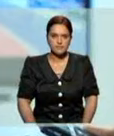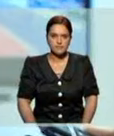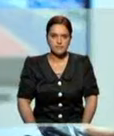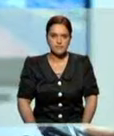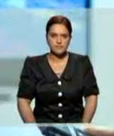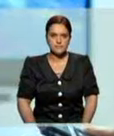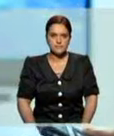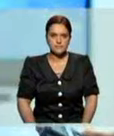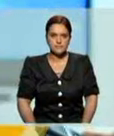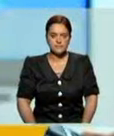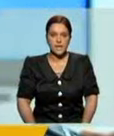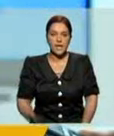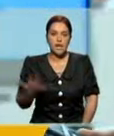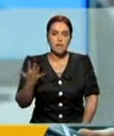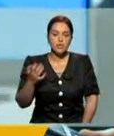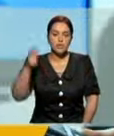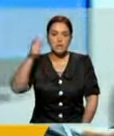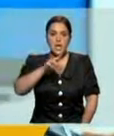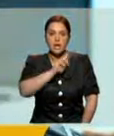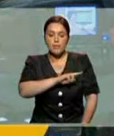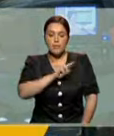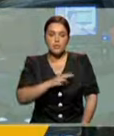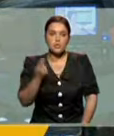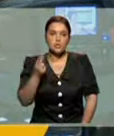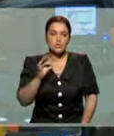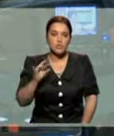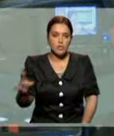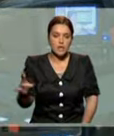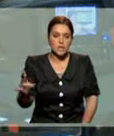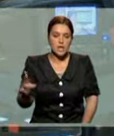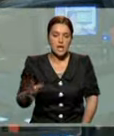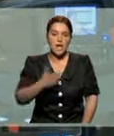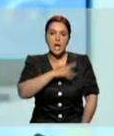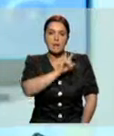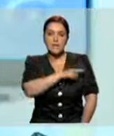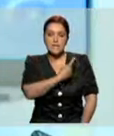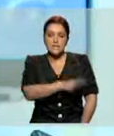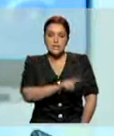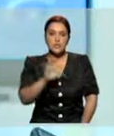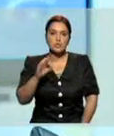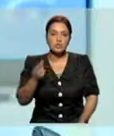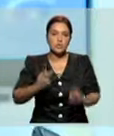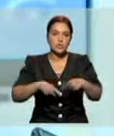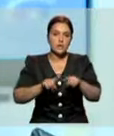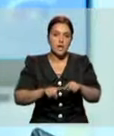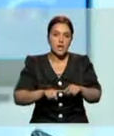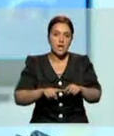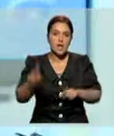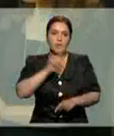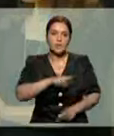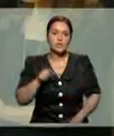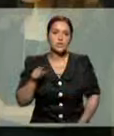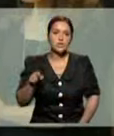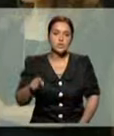Больше 500 человек уже работают в центрах обслуживания населения. Наши медико-социальные учреждения, там работают около почти 1000